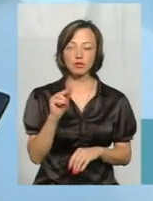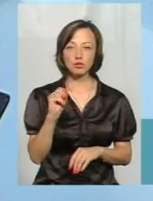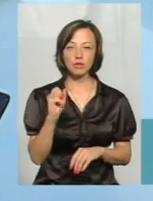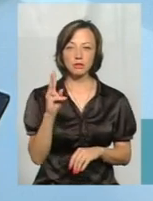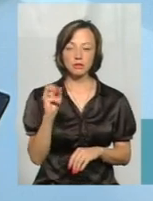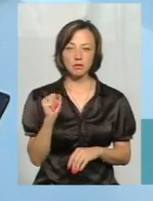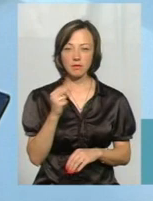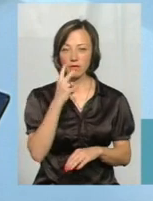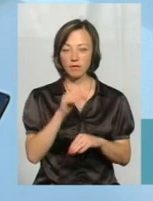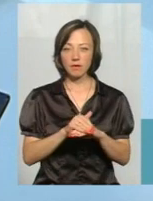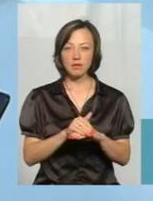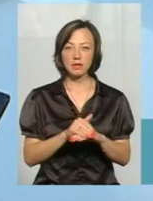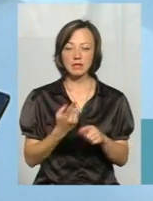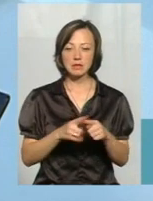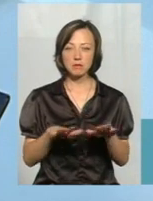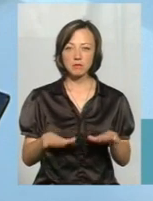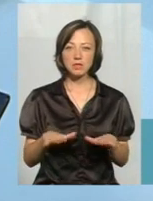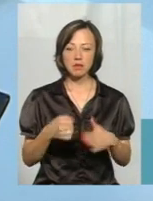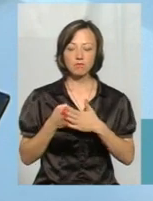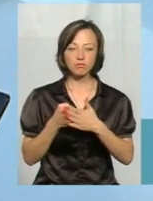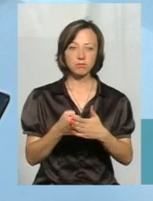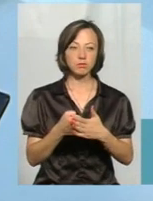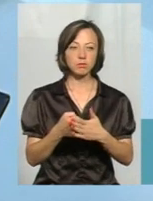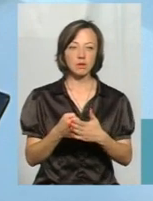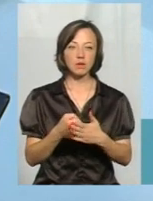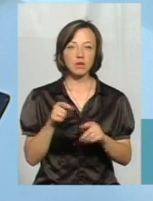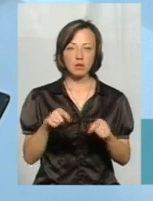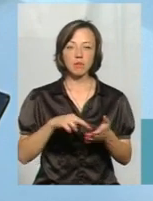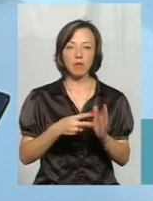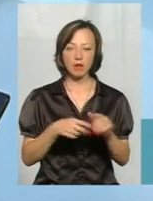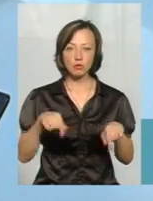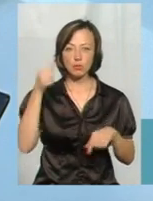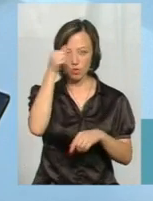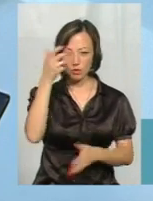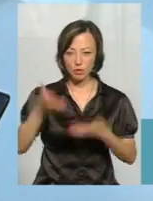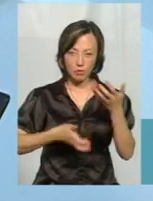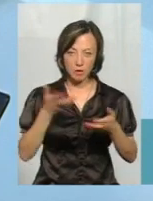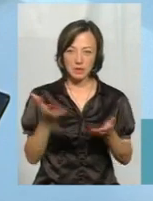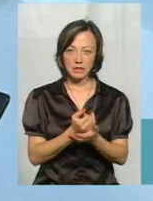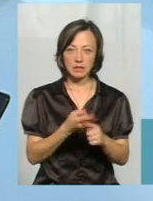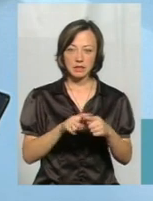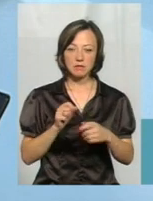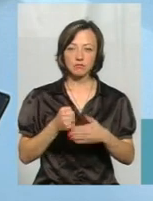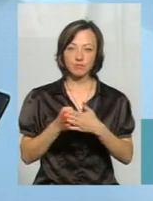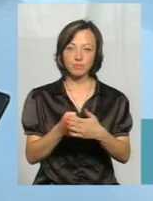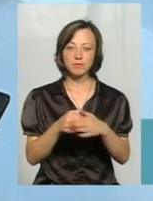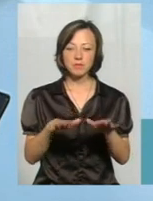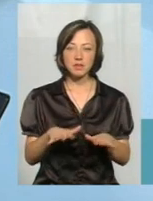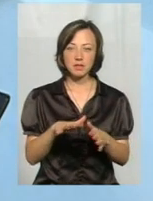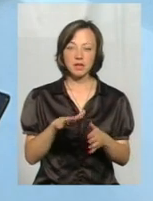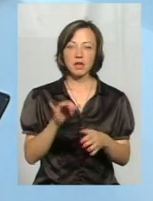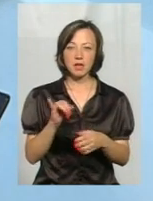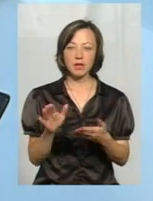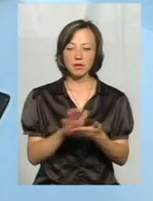виявили оці місця забою, і воно в нас стоїть в планах робіт цього року розкопати, знайти ці забої, ліквідувати. Ми